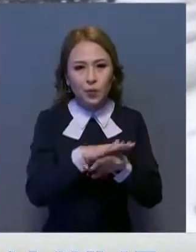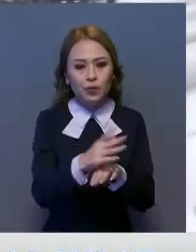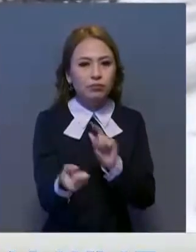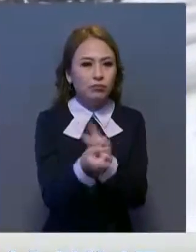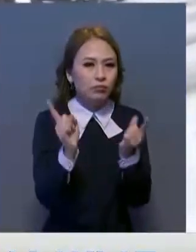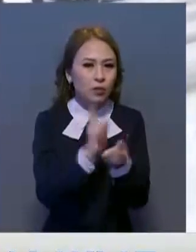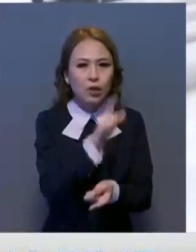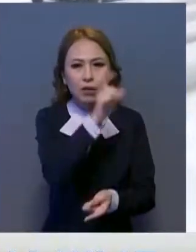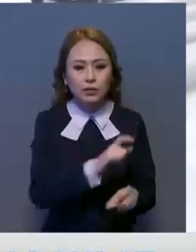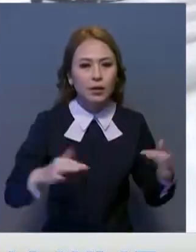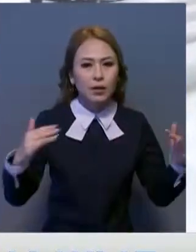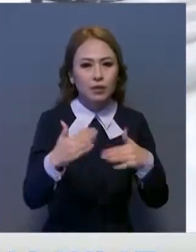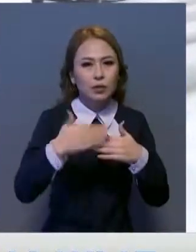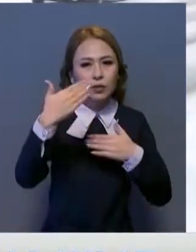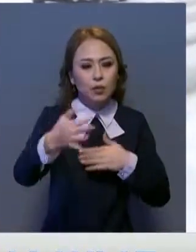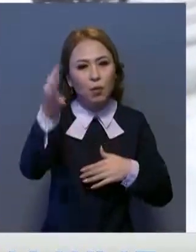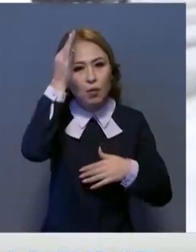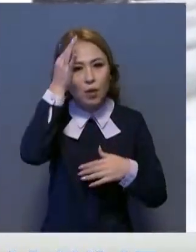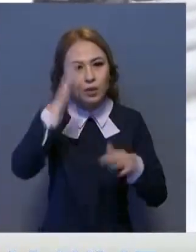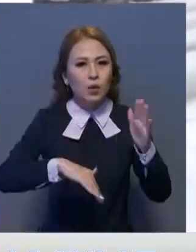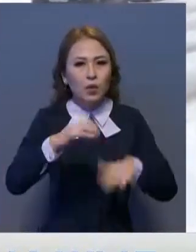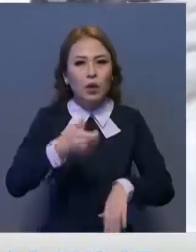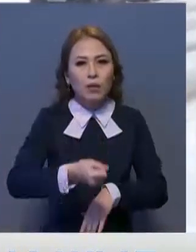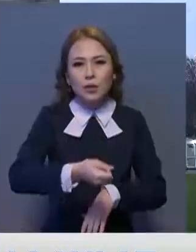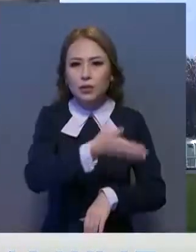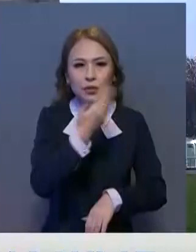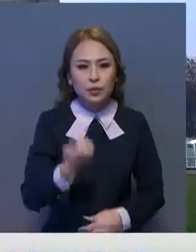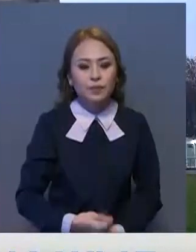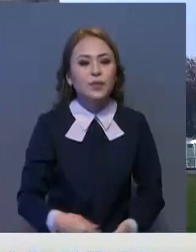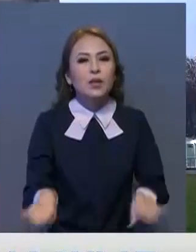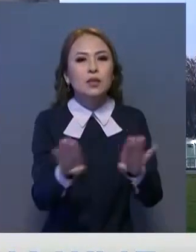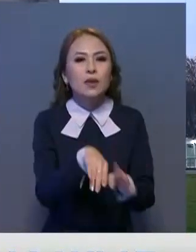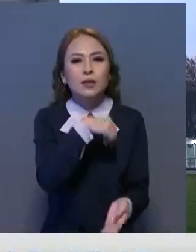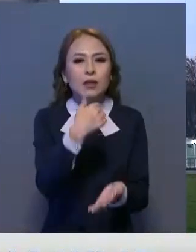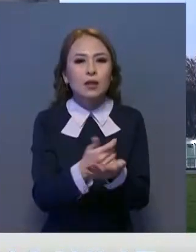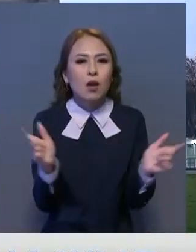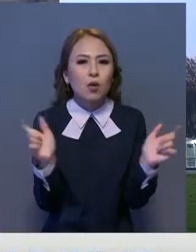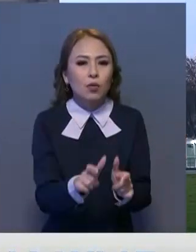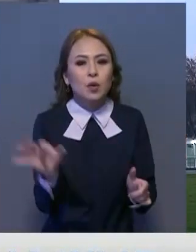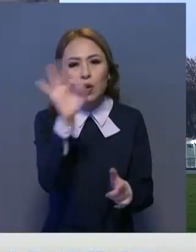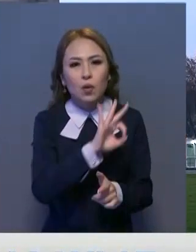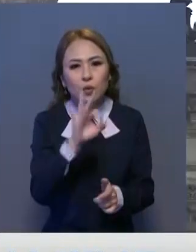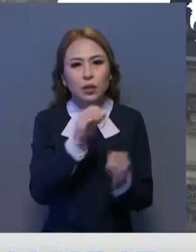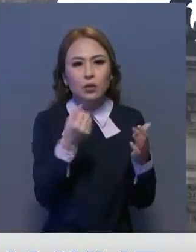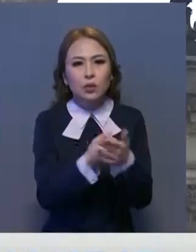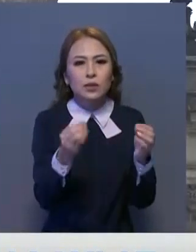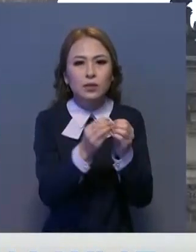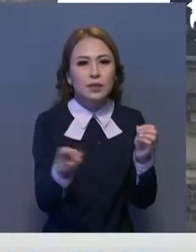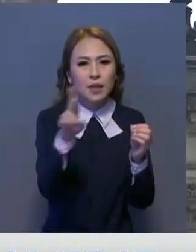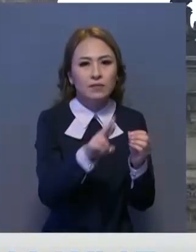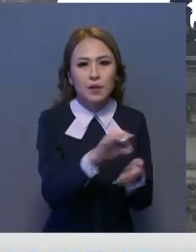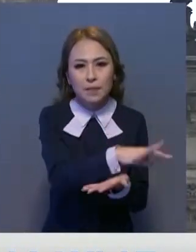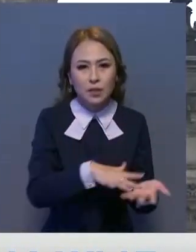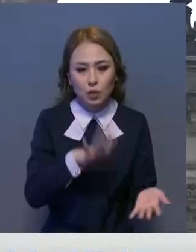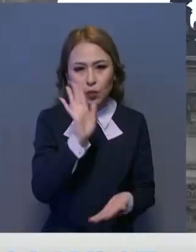өзгерген. Адамдар ара қашықтықты сақтап, қолмен амандаспайды. Қатаң карантин Германияда қаңтардың 10-на дейін жалғасады.